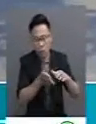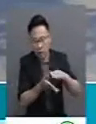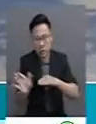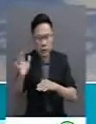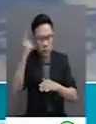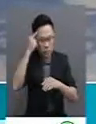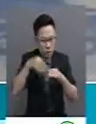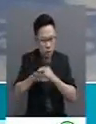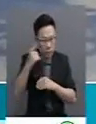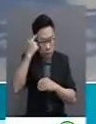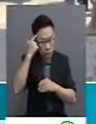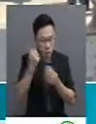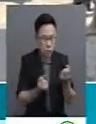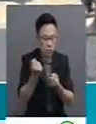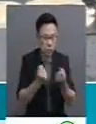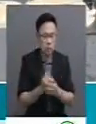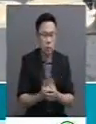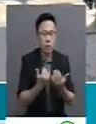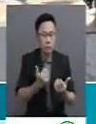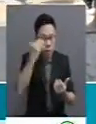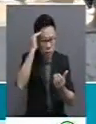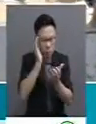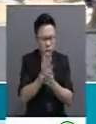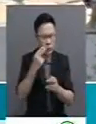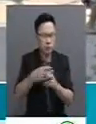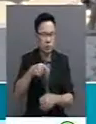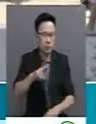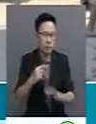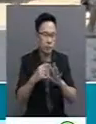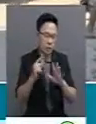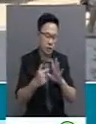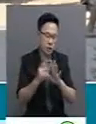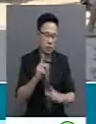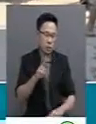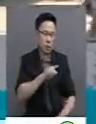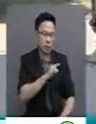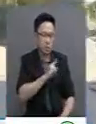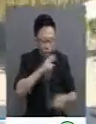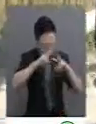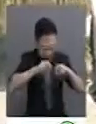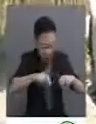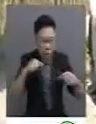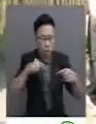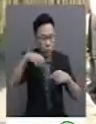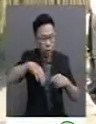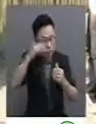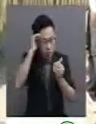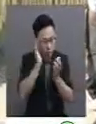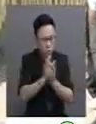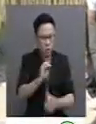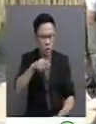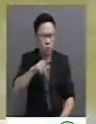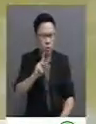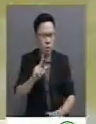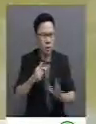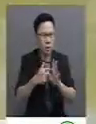วก็หนีเอาตัวรอดไปเหตุการณ์นี้ร้อยตำรวจเอกประชากรพรมดวงครับร้อยเวรสอบสวนสถานีตำรวจภูธรโพกลาง